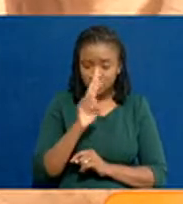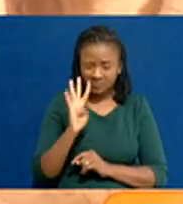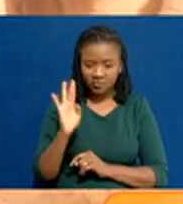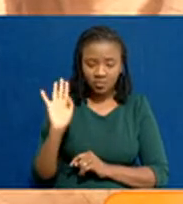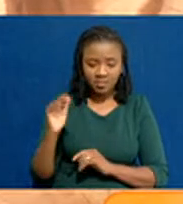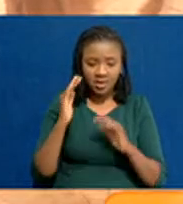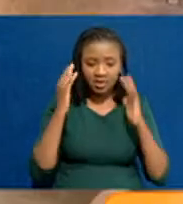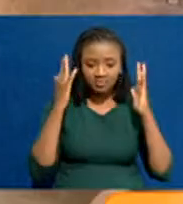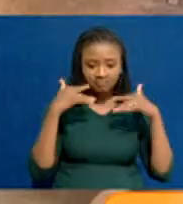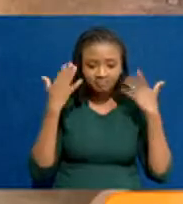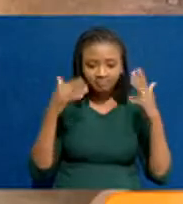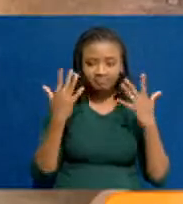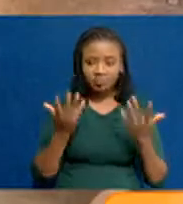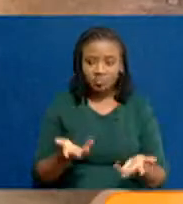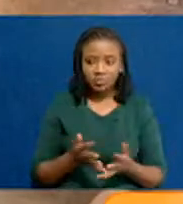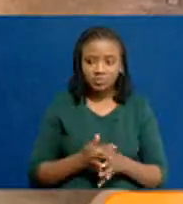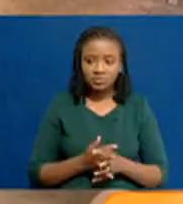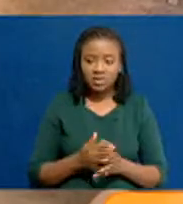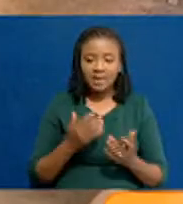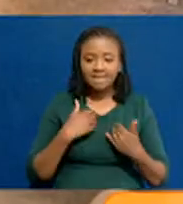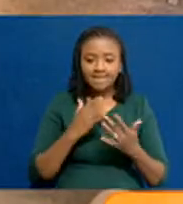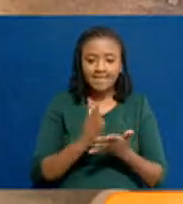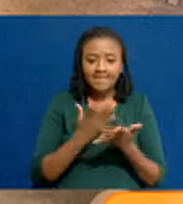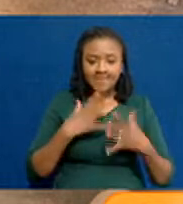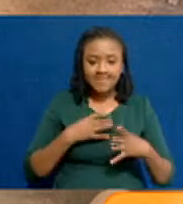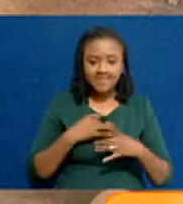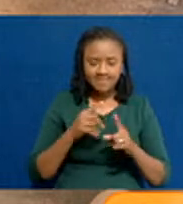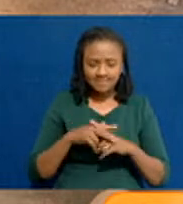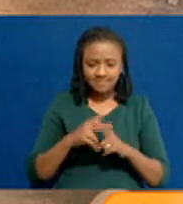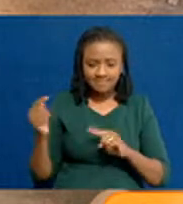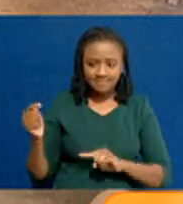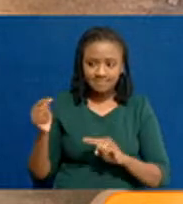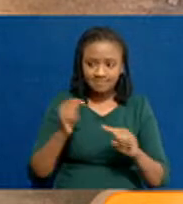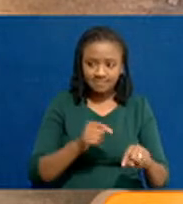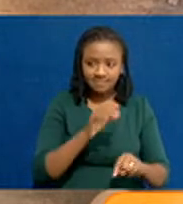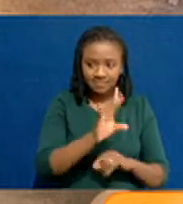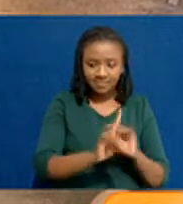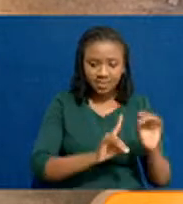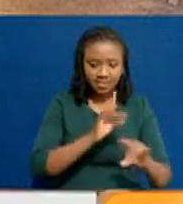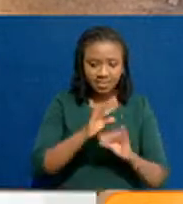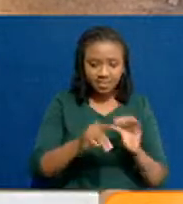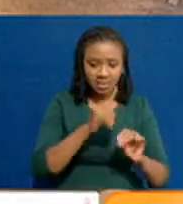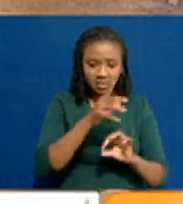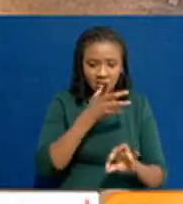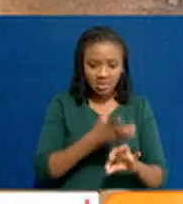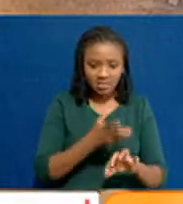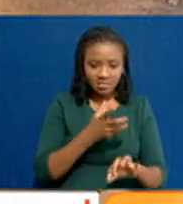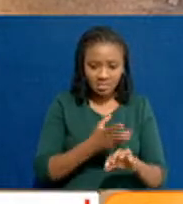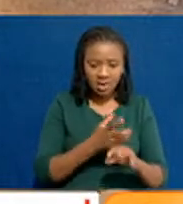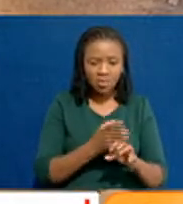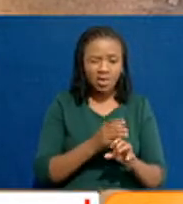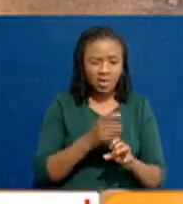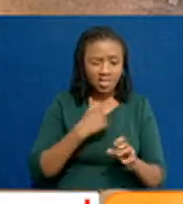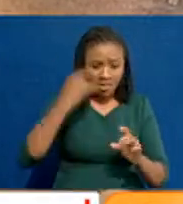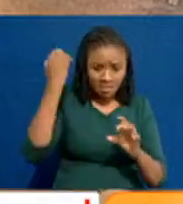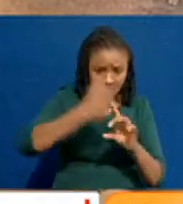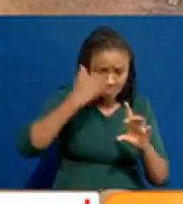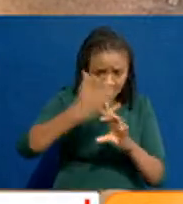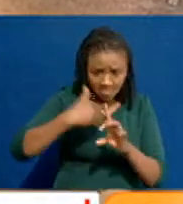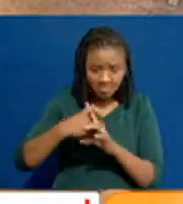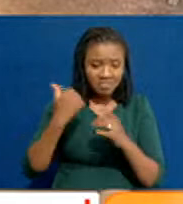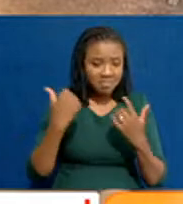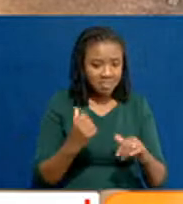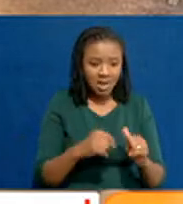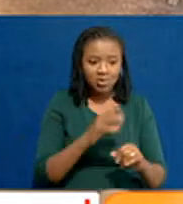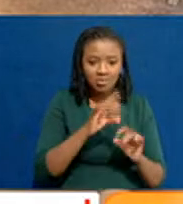wake ukiwa kuna watu wameanza kuingilia kubeba kama injachongwa kupeleka sehemu hata